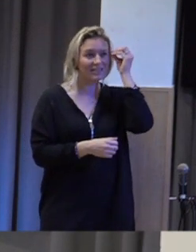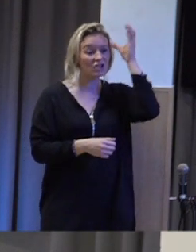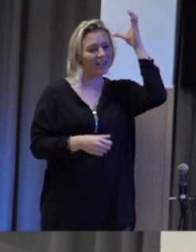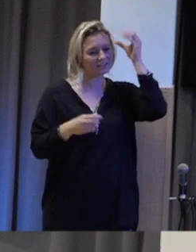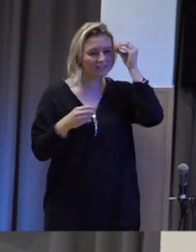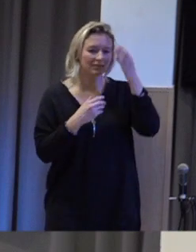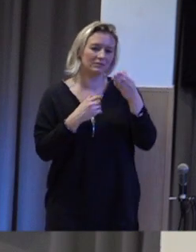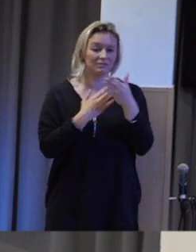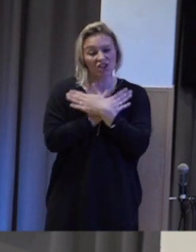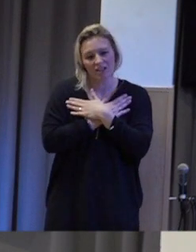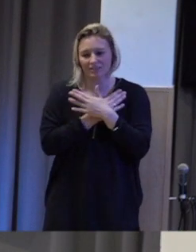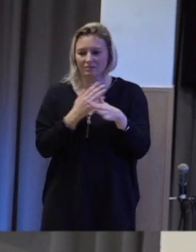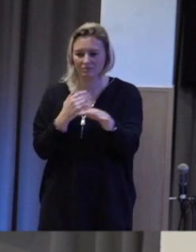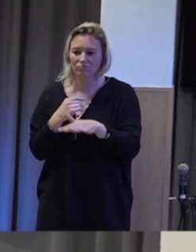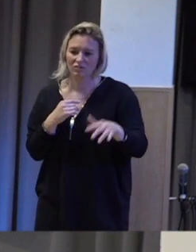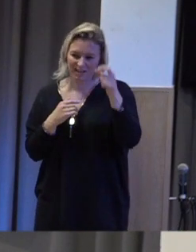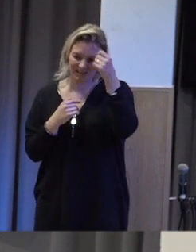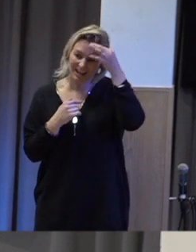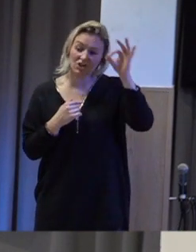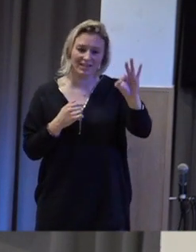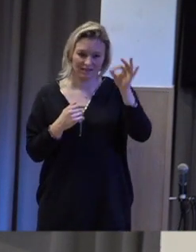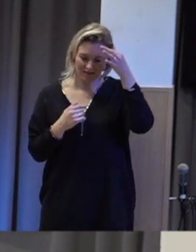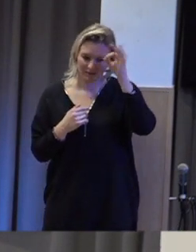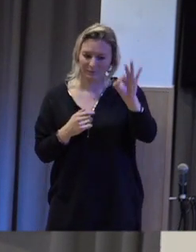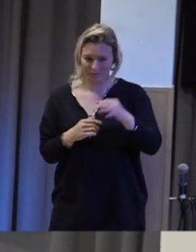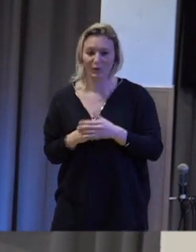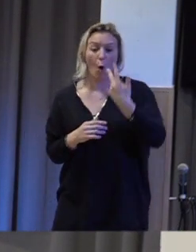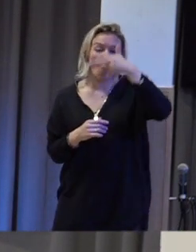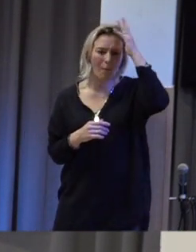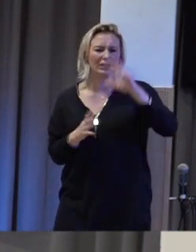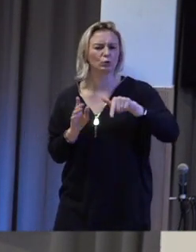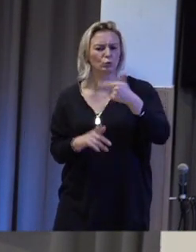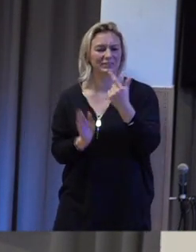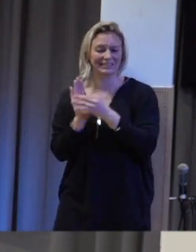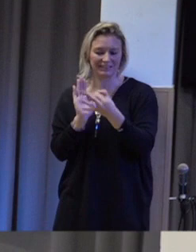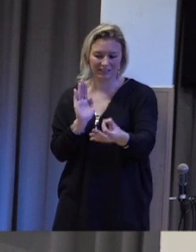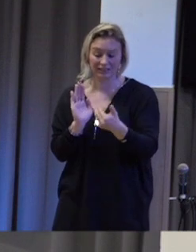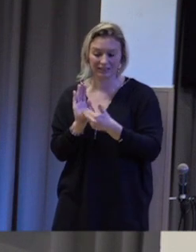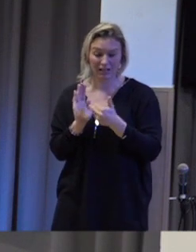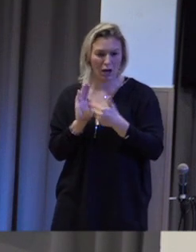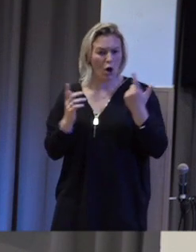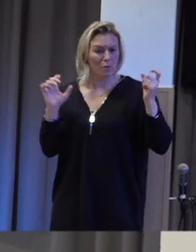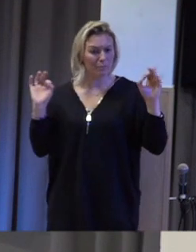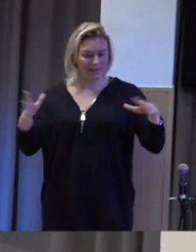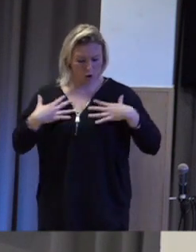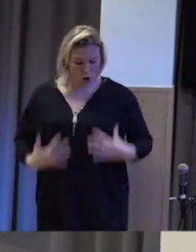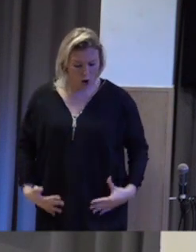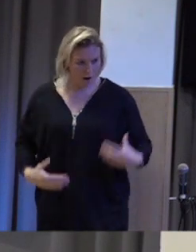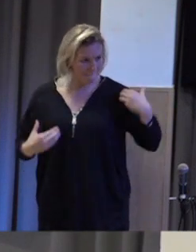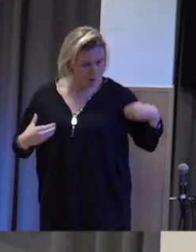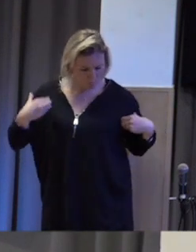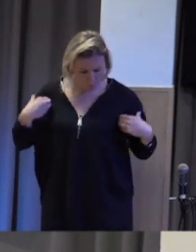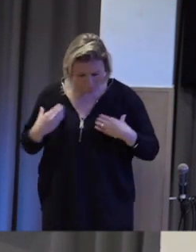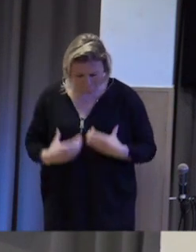Romains 12. En effet, il est dit que comme nous avons plusieurs membres dans un corps et que